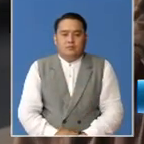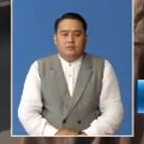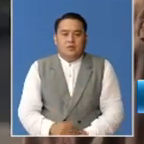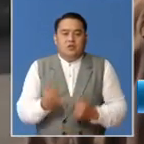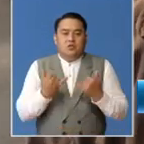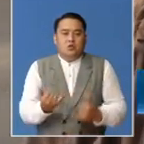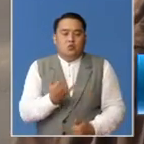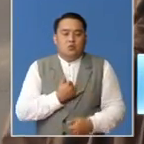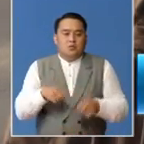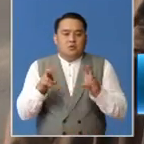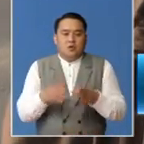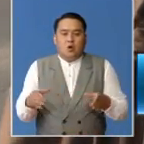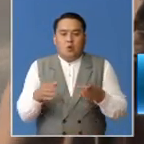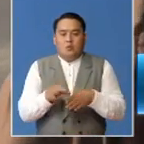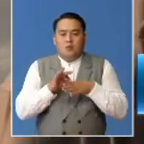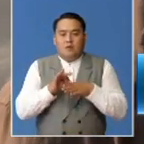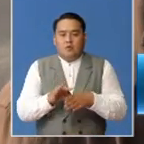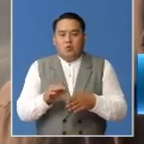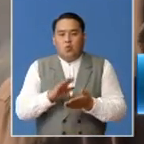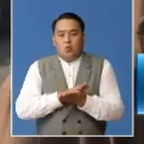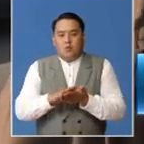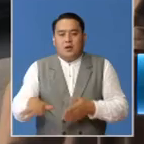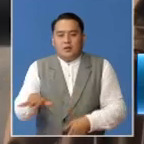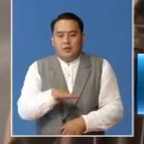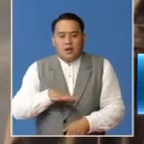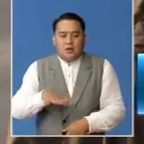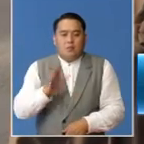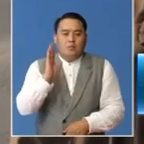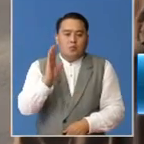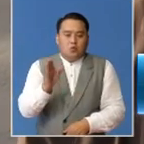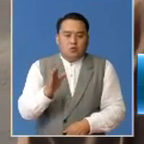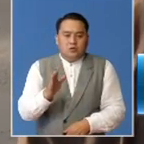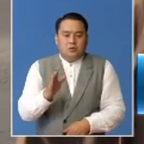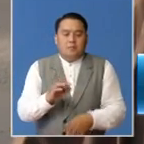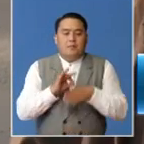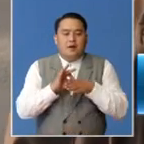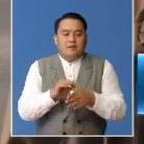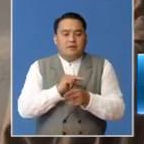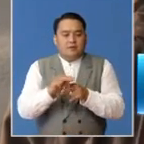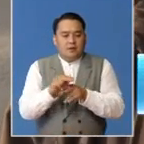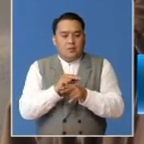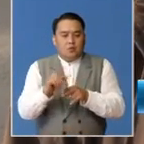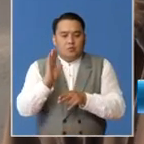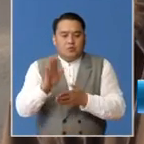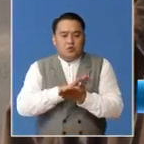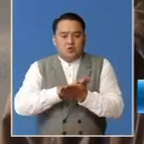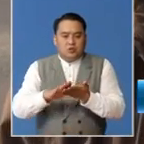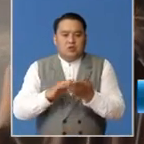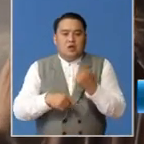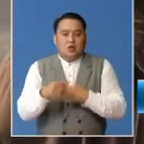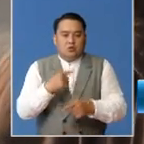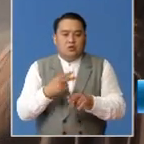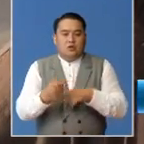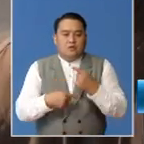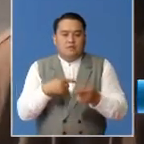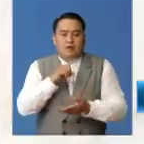Сейчас у нас есть специальная группа для проведения уборки на этой территории. В ближайшие же дни проведем здесь капитальную уборку. До вашего приезда они